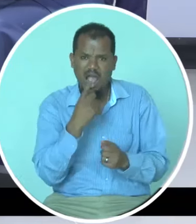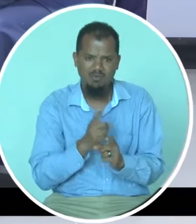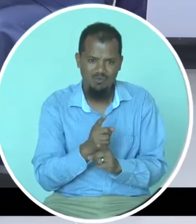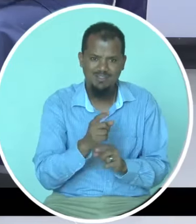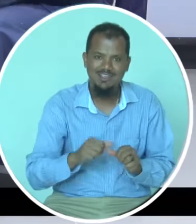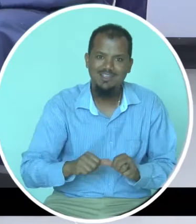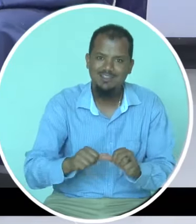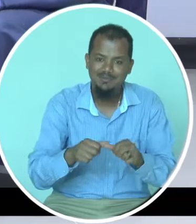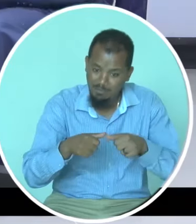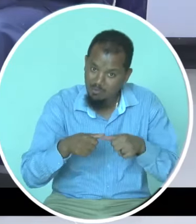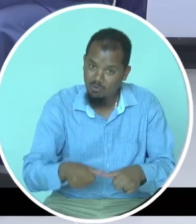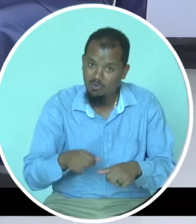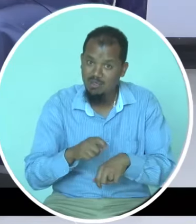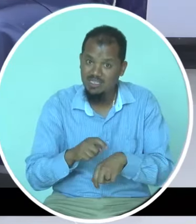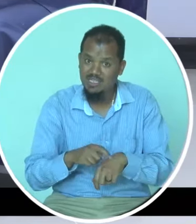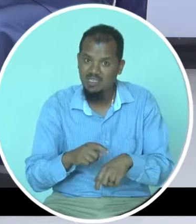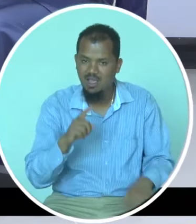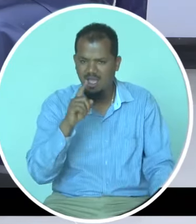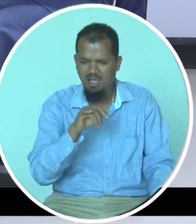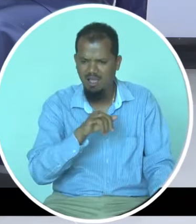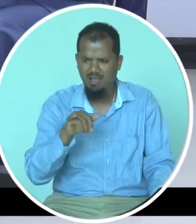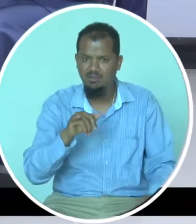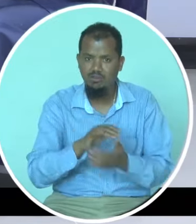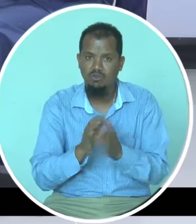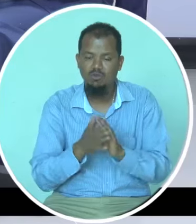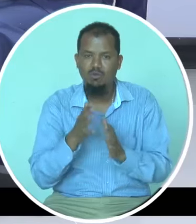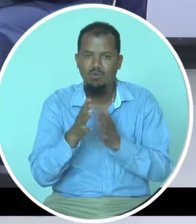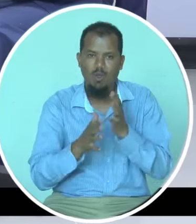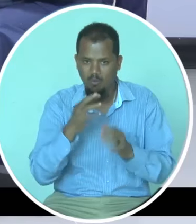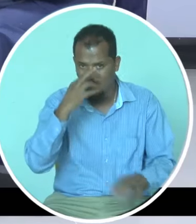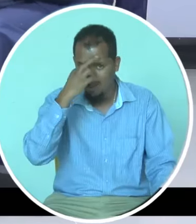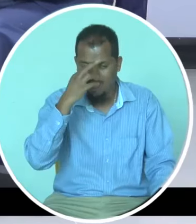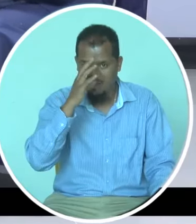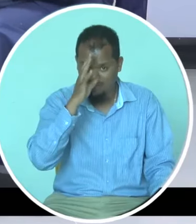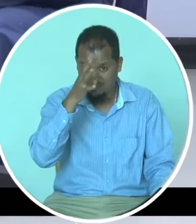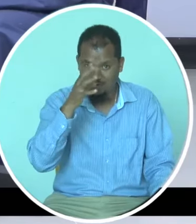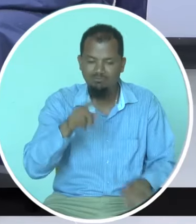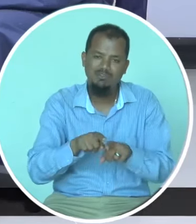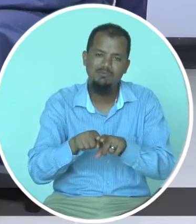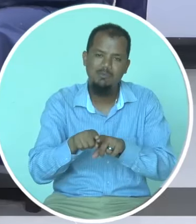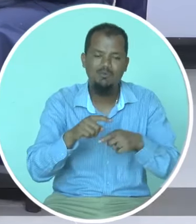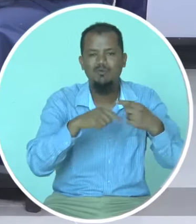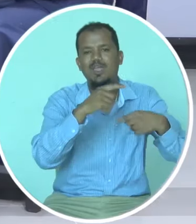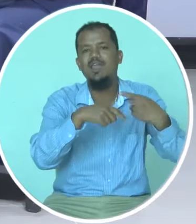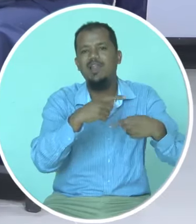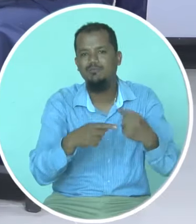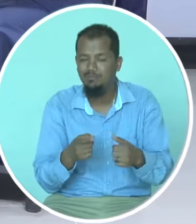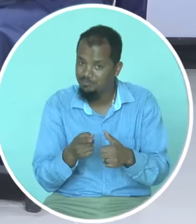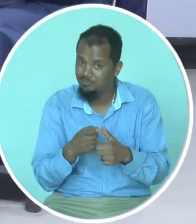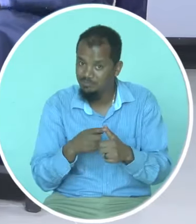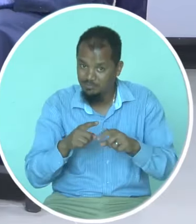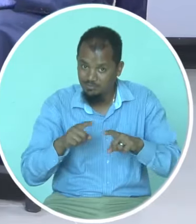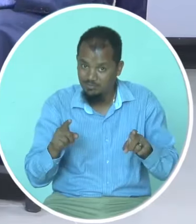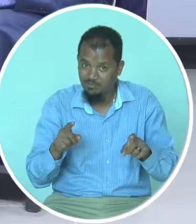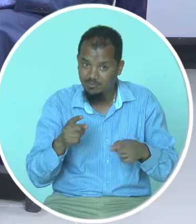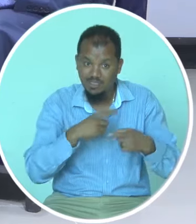ይከተላሉ ማለት ነው በሚቆዩበት ጊዜ አንድ የሆነ ቋንቋ ፈጥረው ተስማምተው ይሄዳሉ ማለት ነው ግን መጀመሪያ